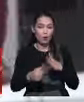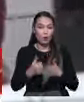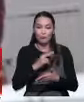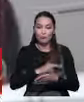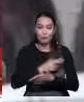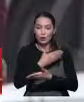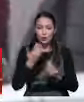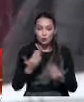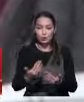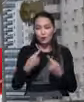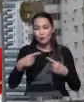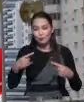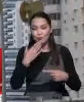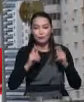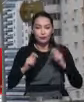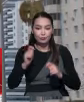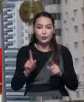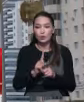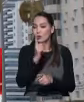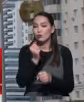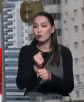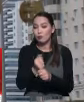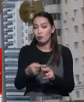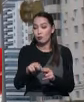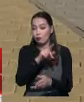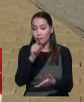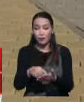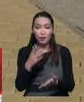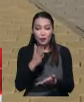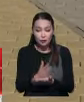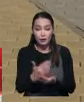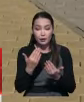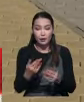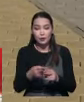өзге мемлекеттен келетіндер не істеп жатыр деген сұрақ тууы мүмкін. Алайда